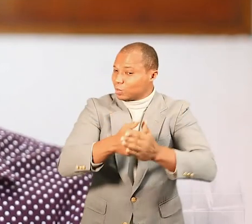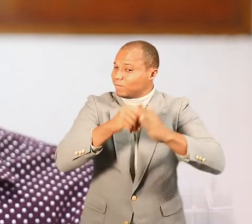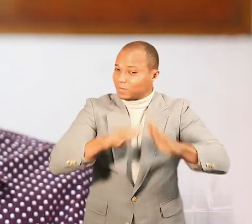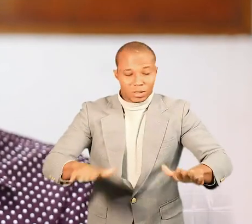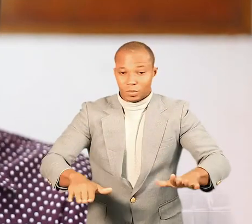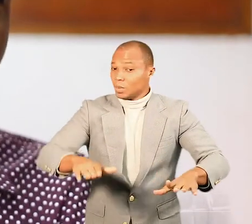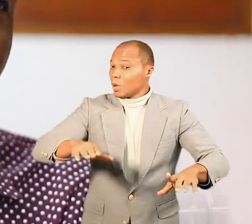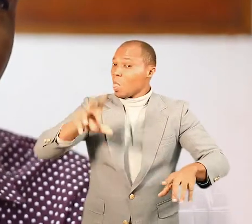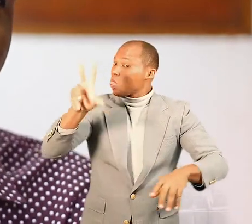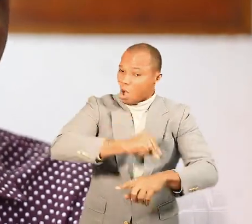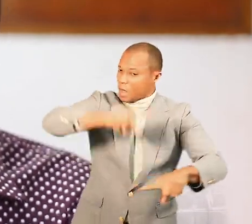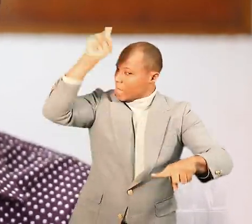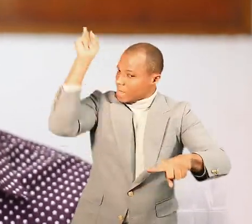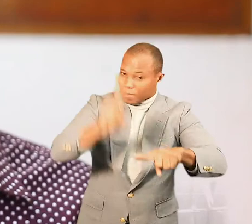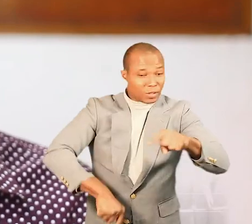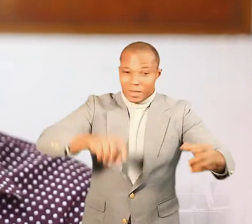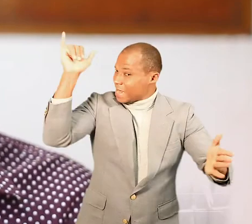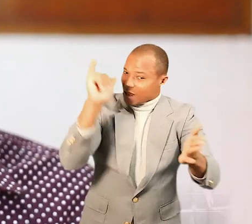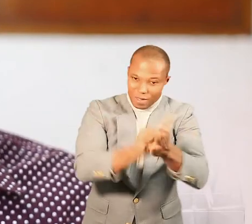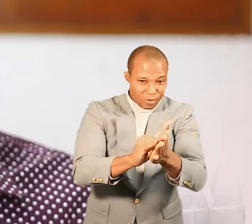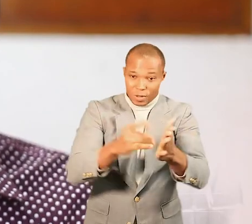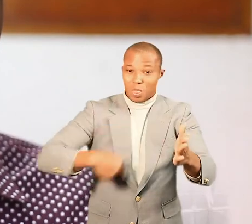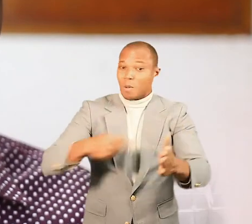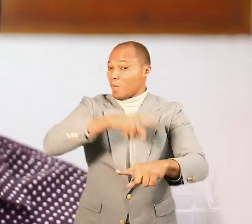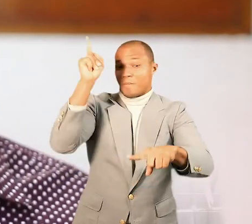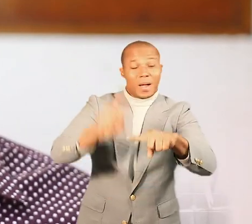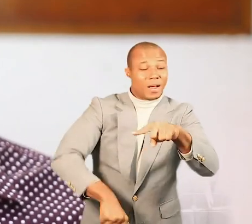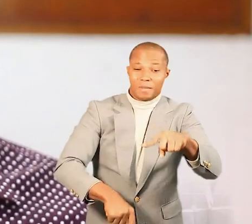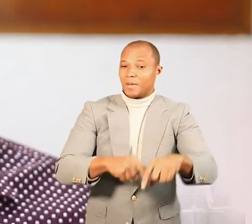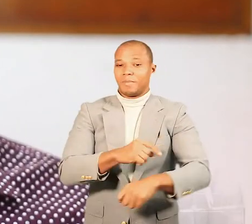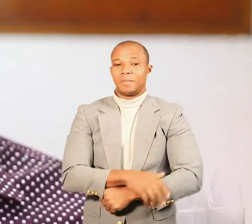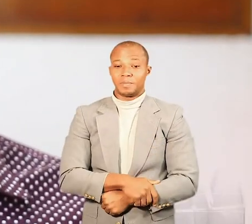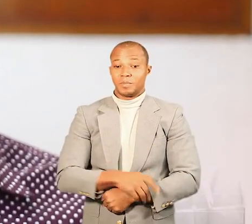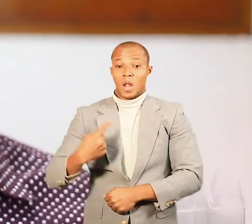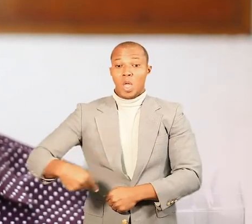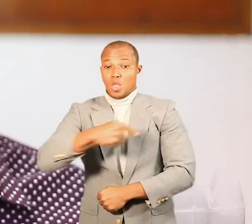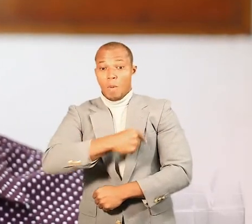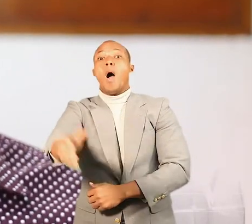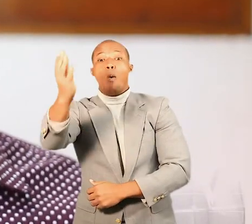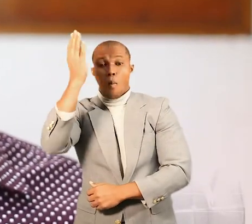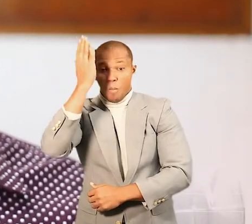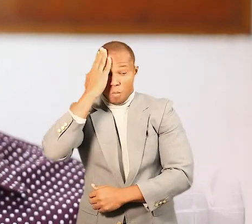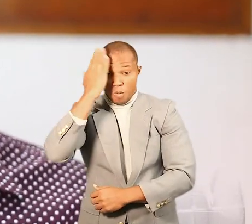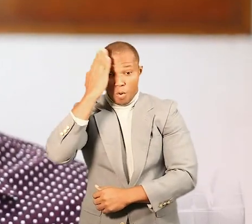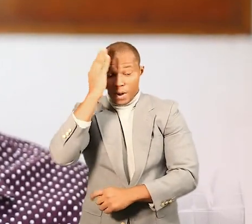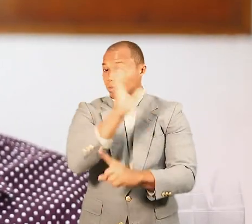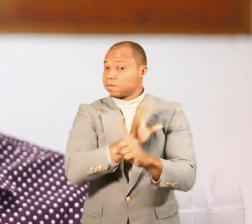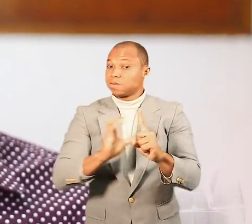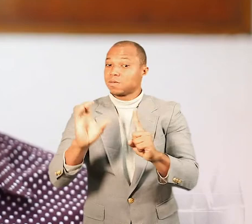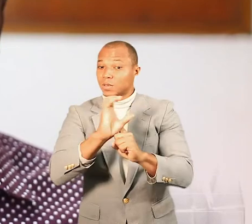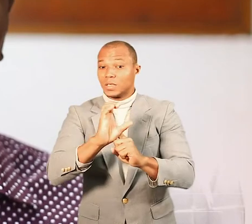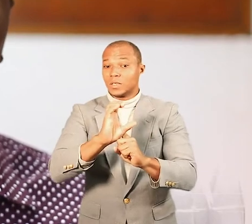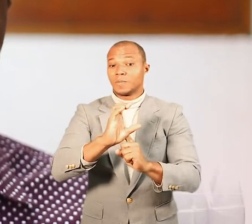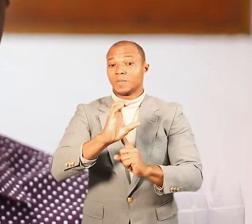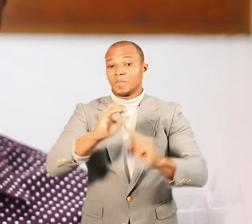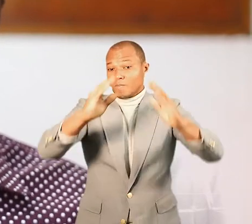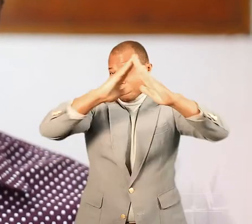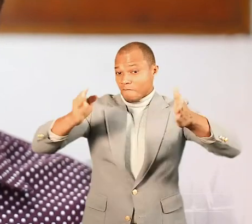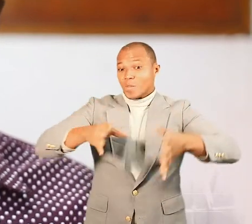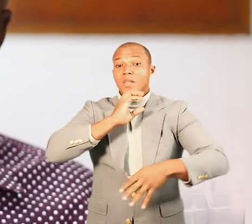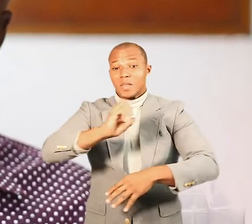ka capable confier tout ti moun sa yo à centre d'accueil yo qui un peu débordé. Nous connaît dans les conditions du centre d'accueil qui a